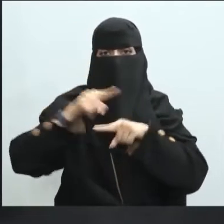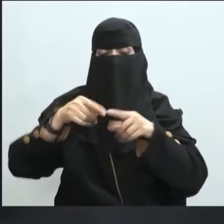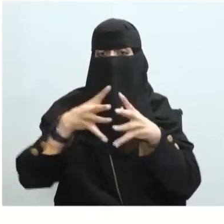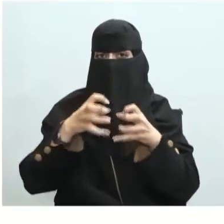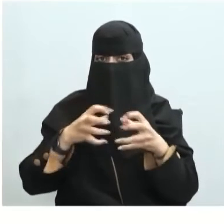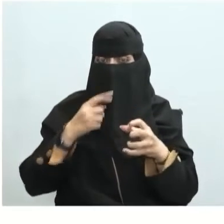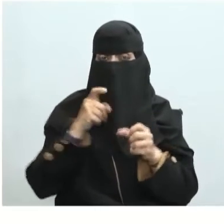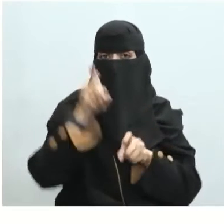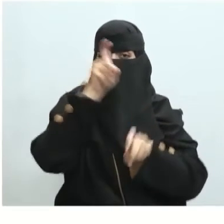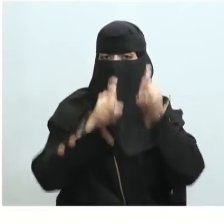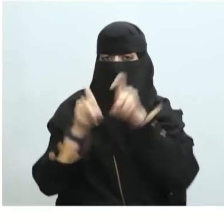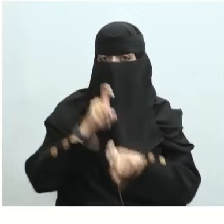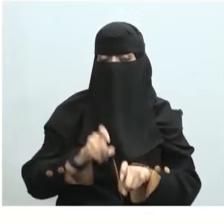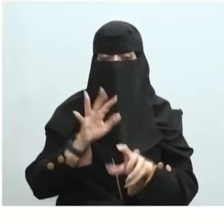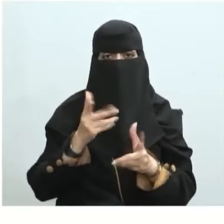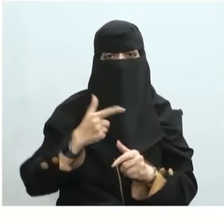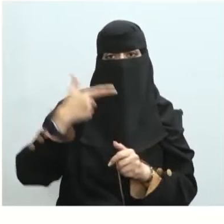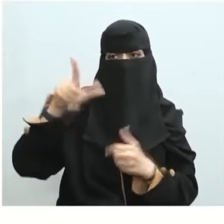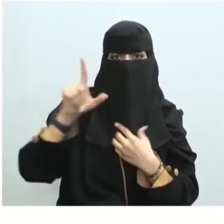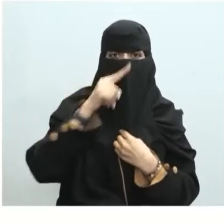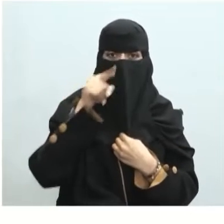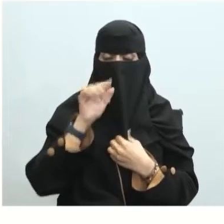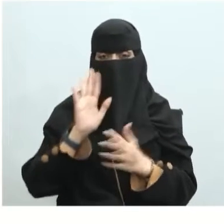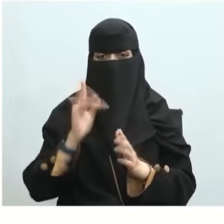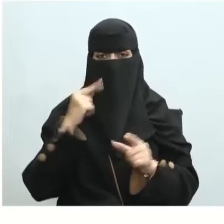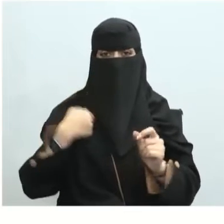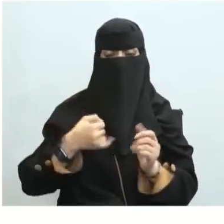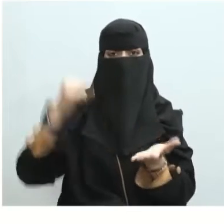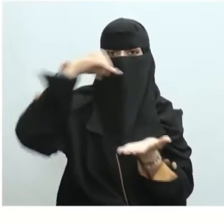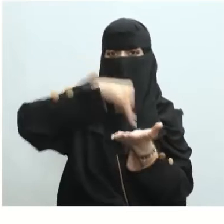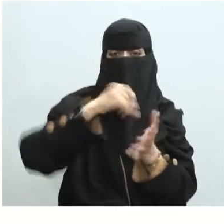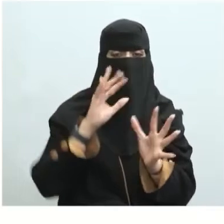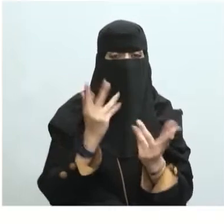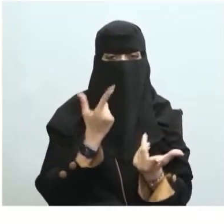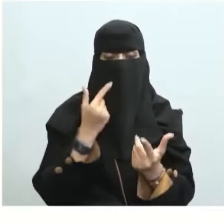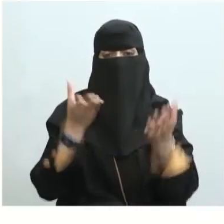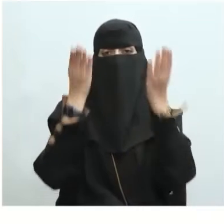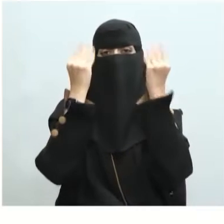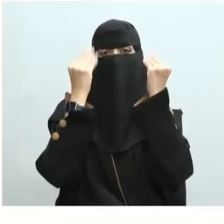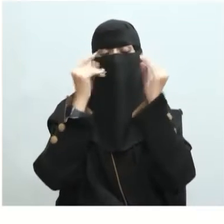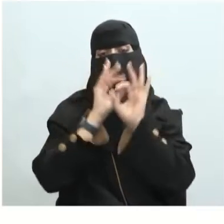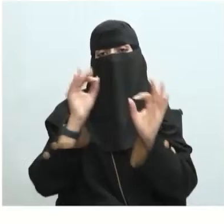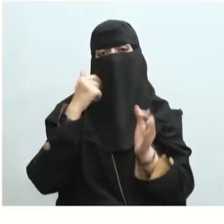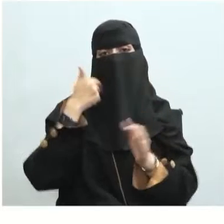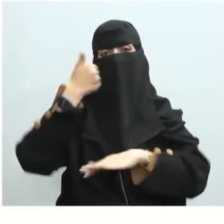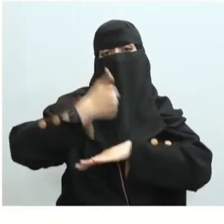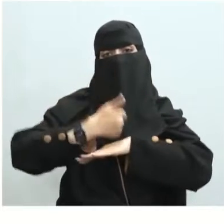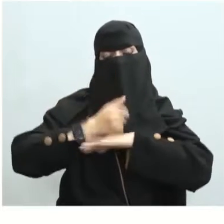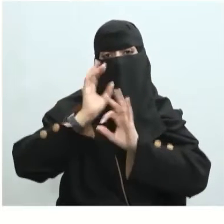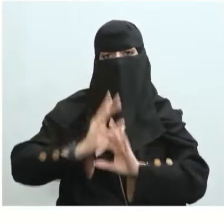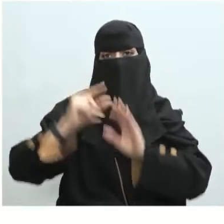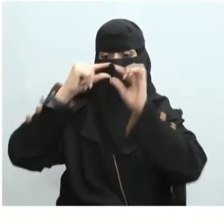وتفسيرها وتقويمها فقط هنا محور الاهتمام هي المعلومات المعلومات محور اهتمام القارئ هي المعلومات